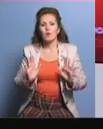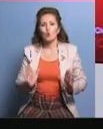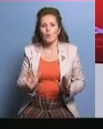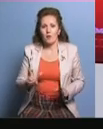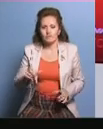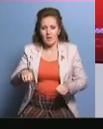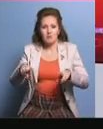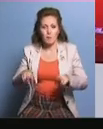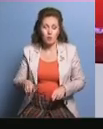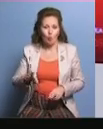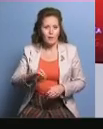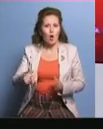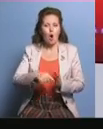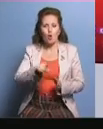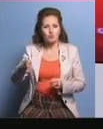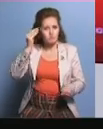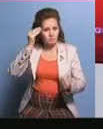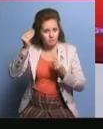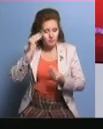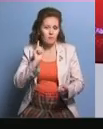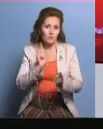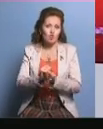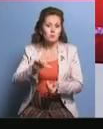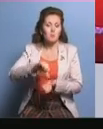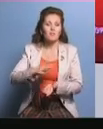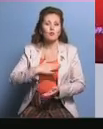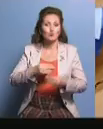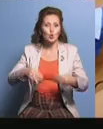и горожане. На одной из встреч побывала Мария Лебедева.